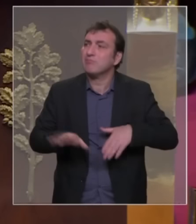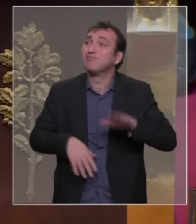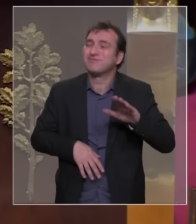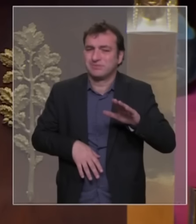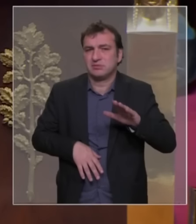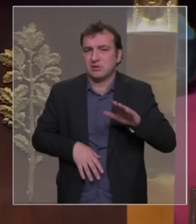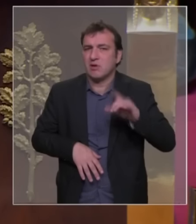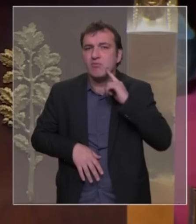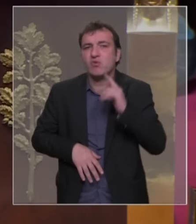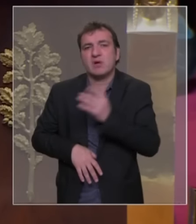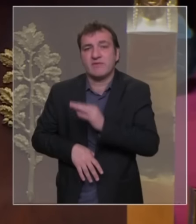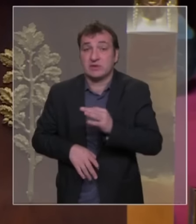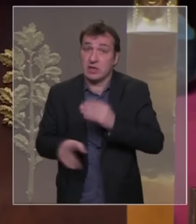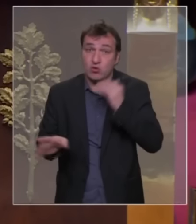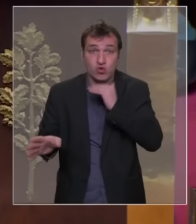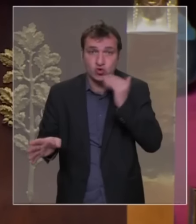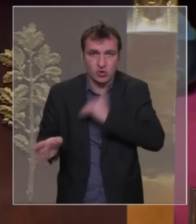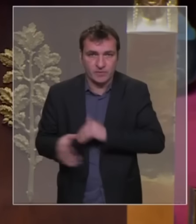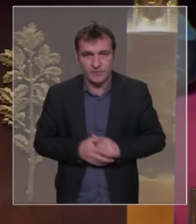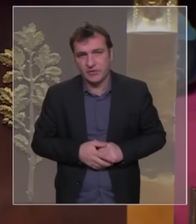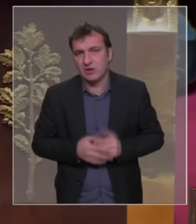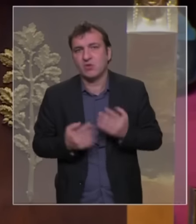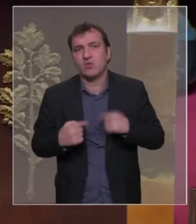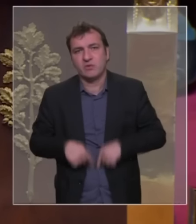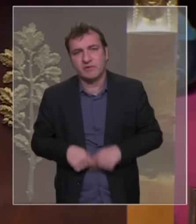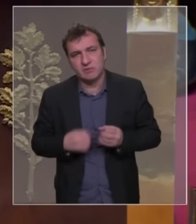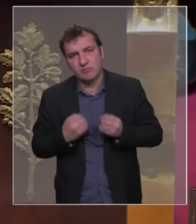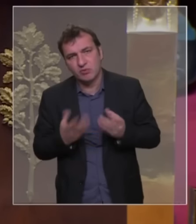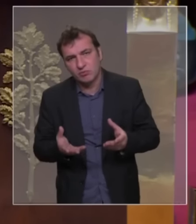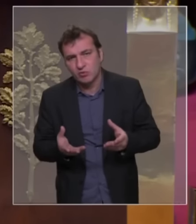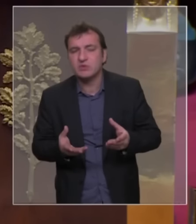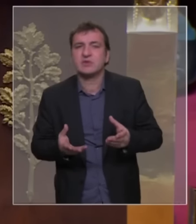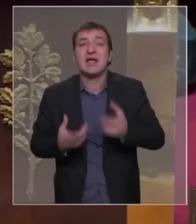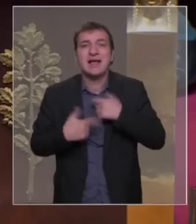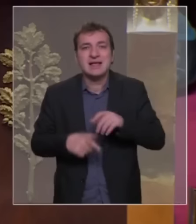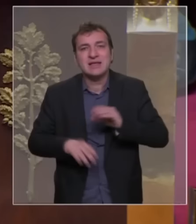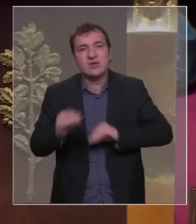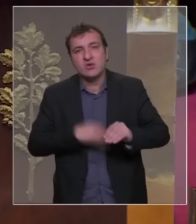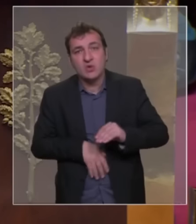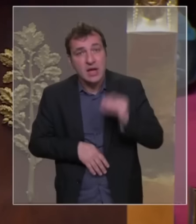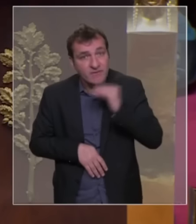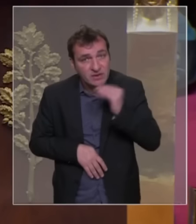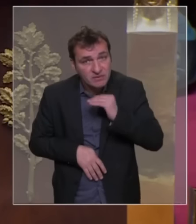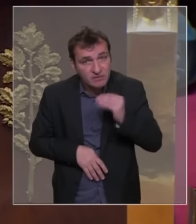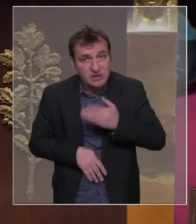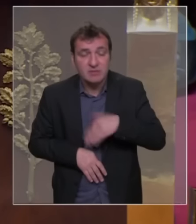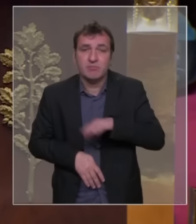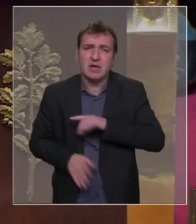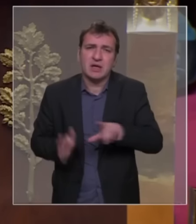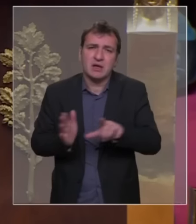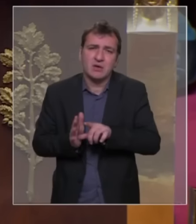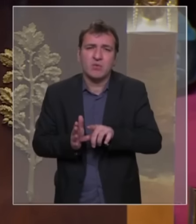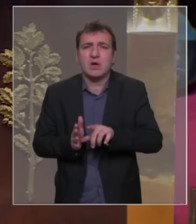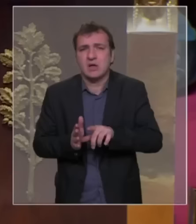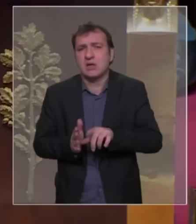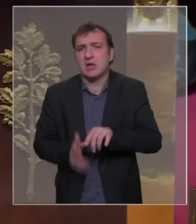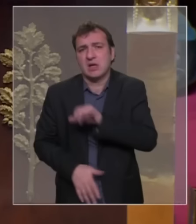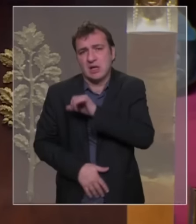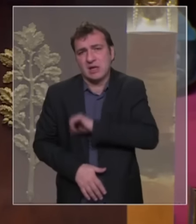urgence. Mon gouvernement proposera d'accélérer l'accès aux soins grâce à une loi